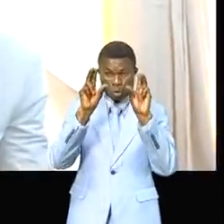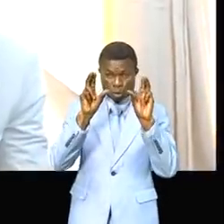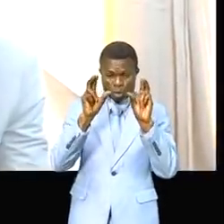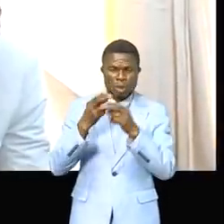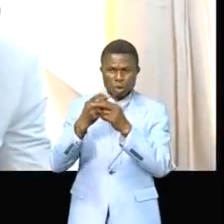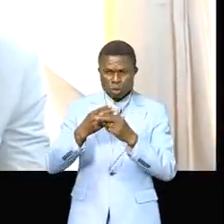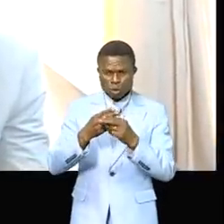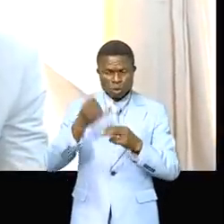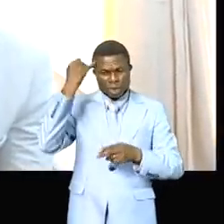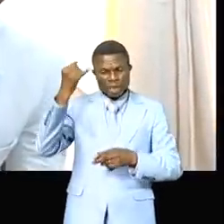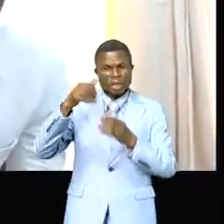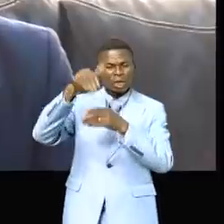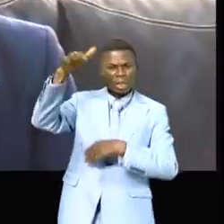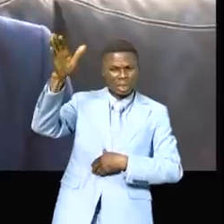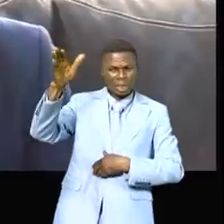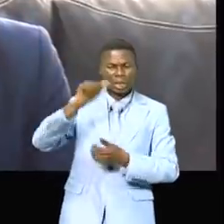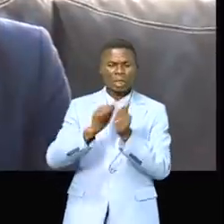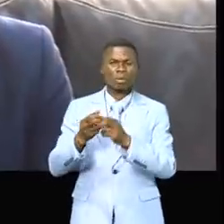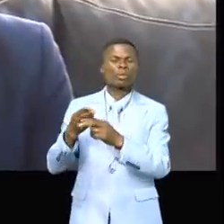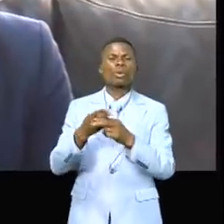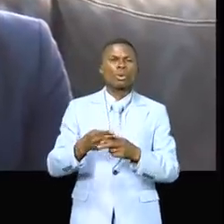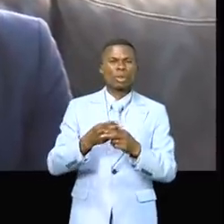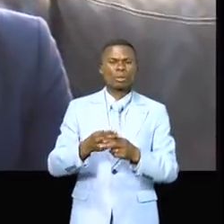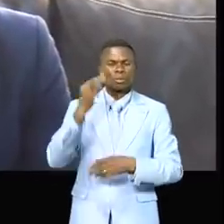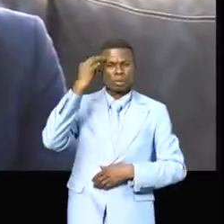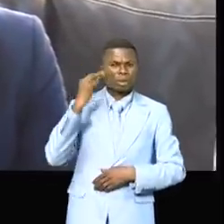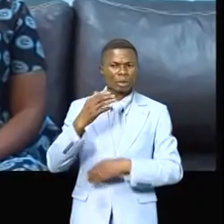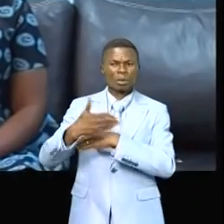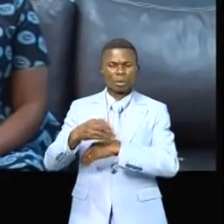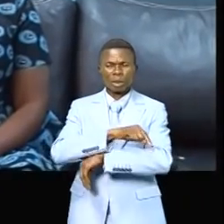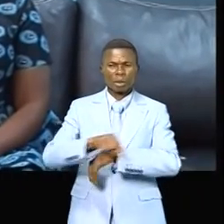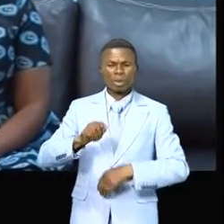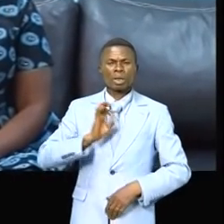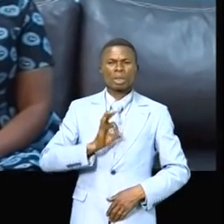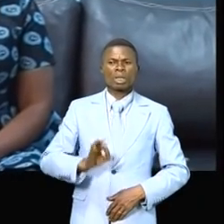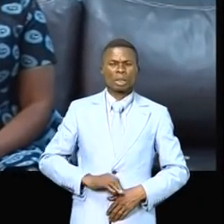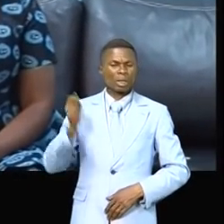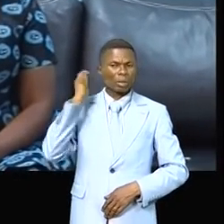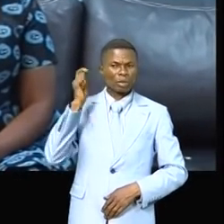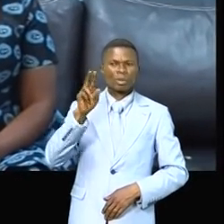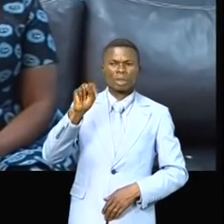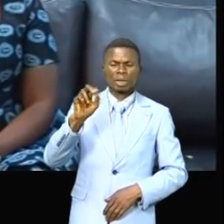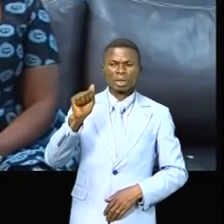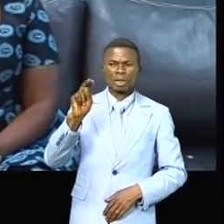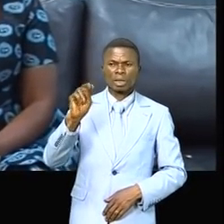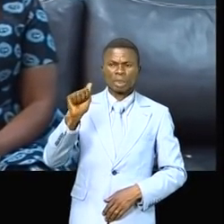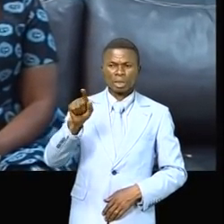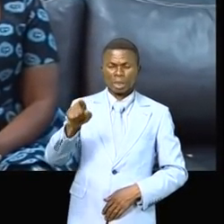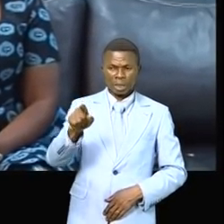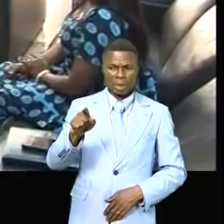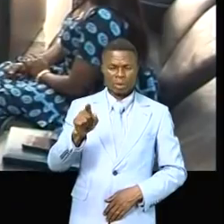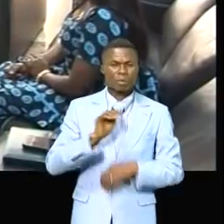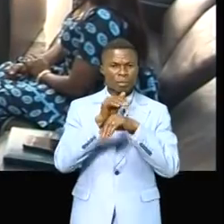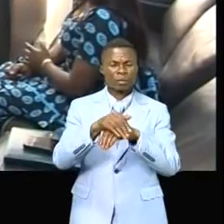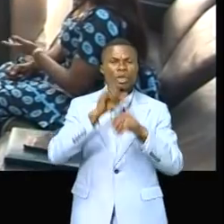aux préjugés de l'extérieur en matière de sécurité. La ministre après le président de la République, professeur Nana Manoni Nakyumba, s'est engagée à